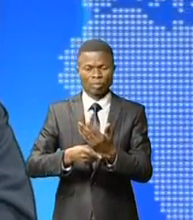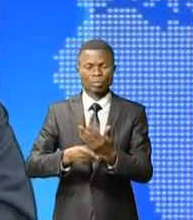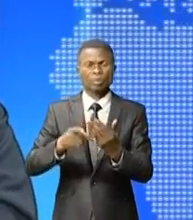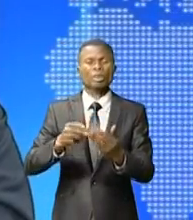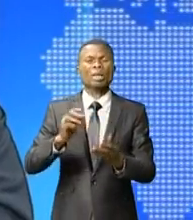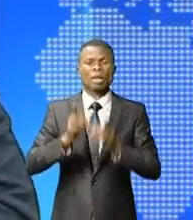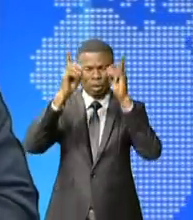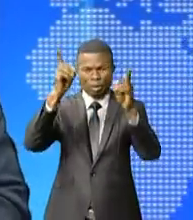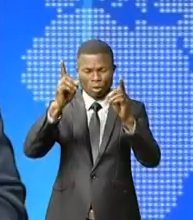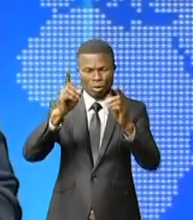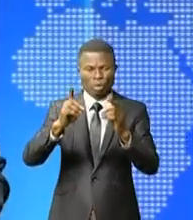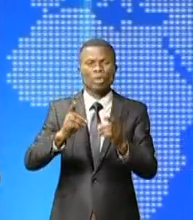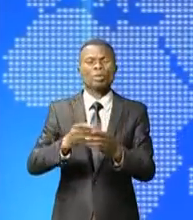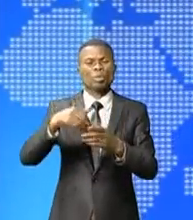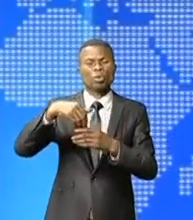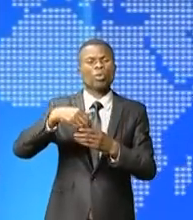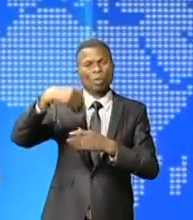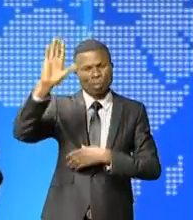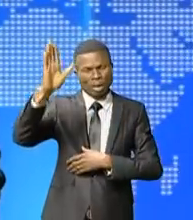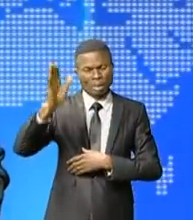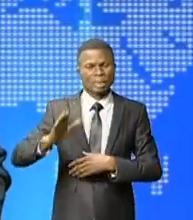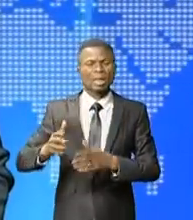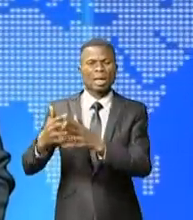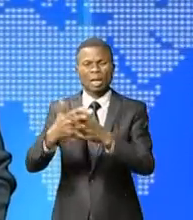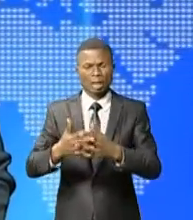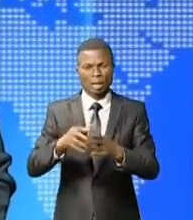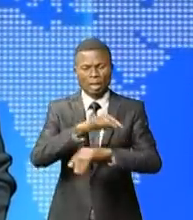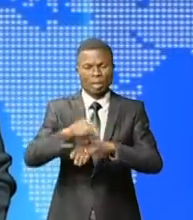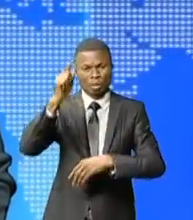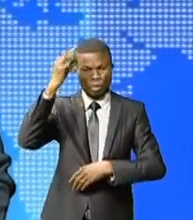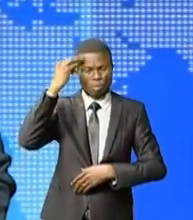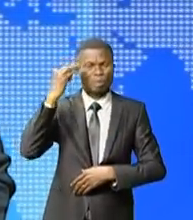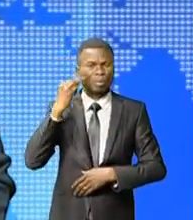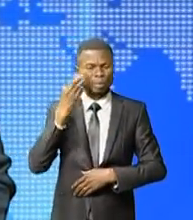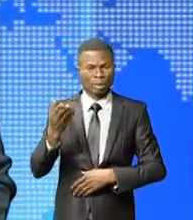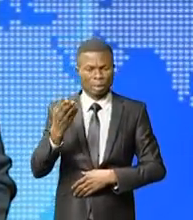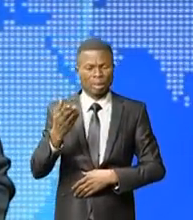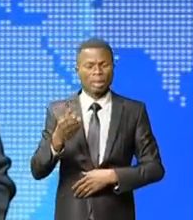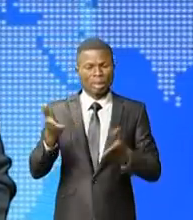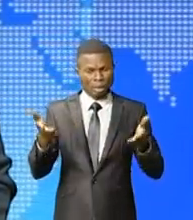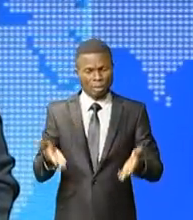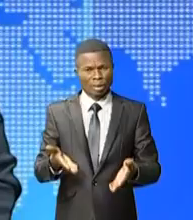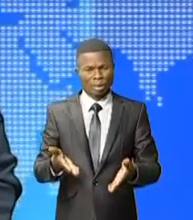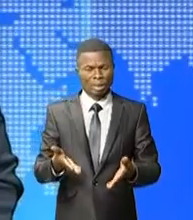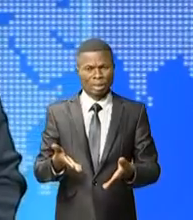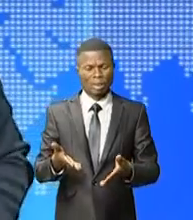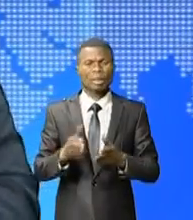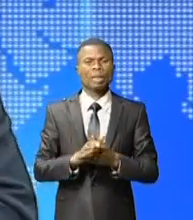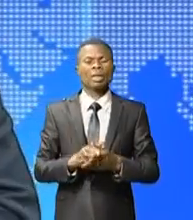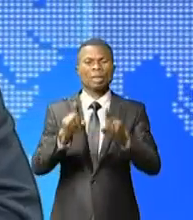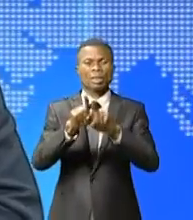échelonné pour son départ de la RDC. C'était à la primature sous la présidence du Premier ministre Jean-Michel